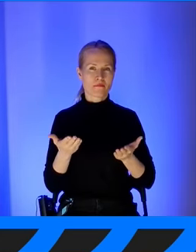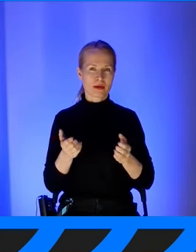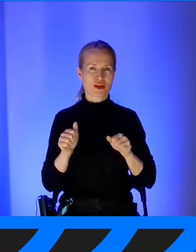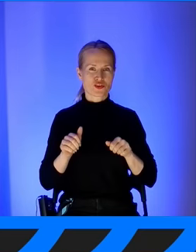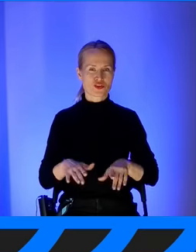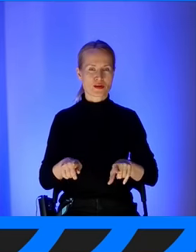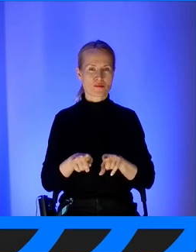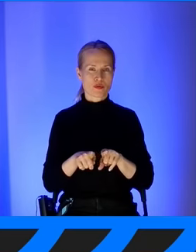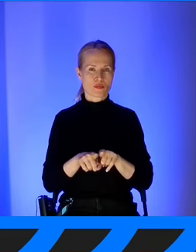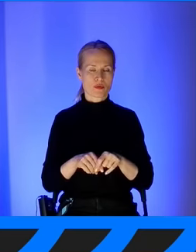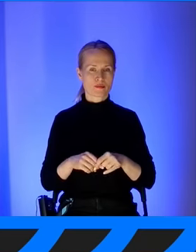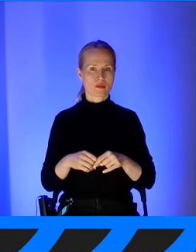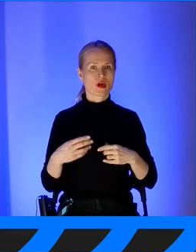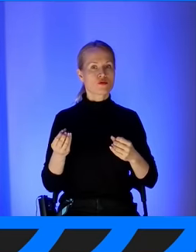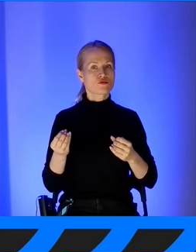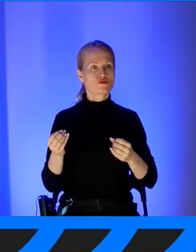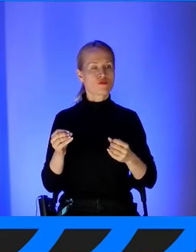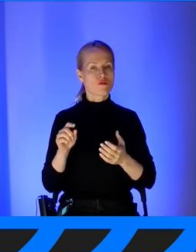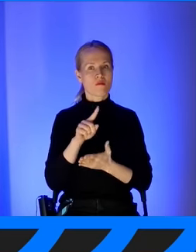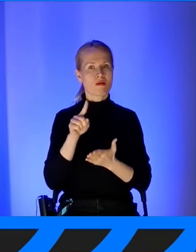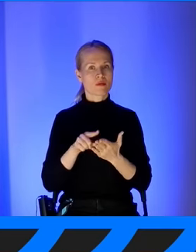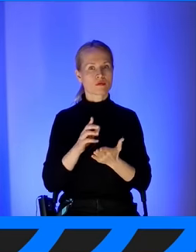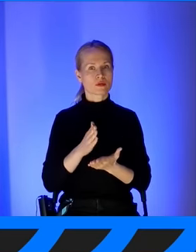а коллеги есть вопросы